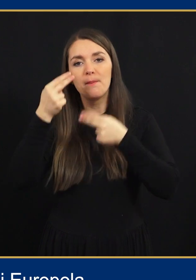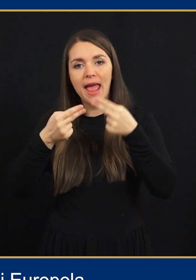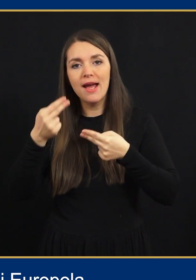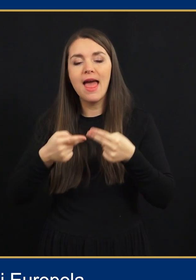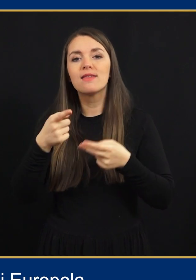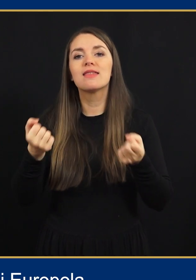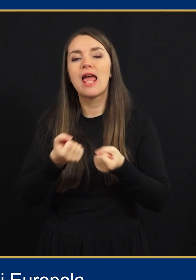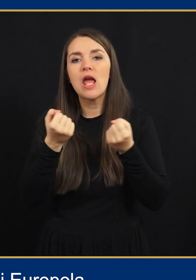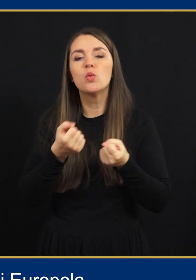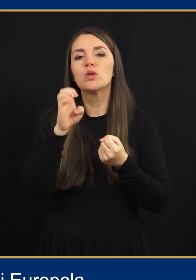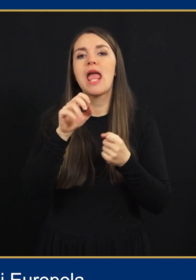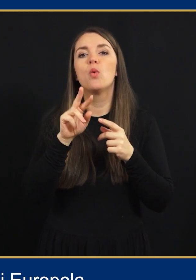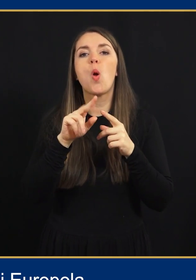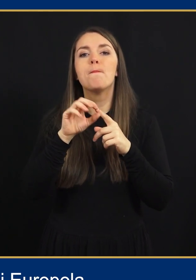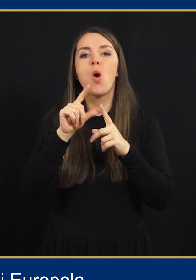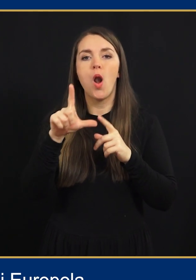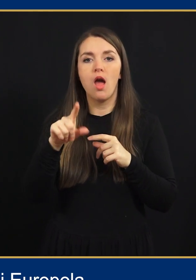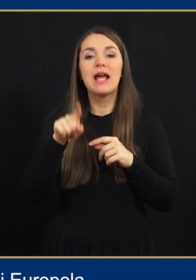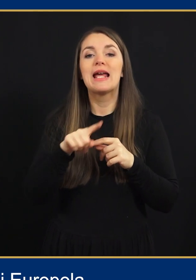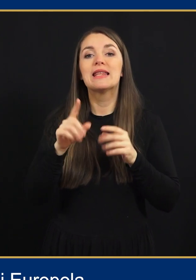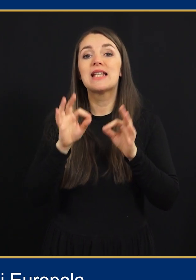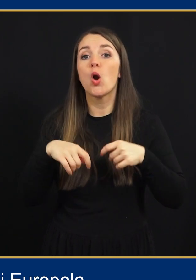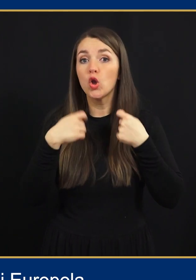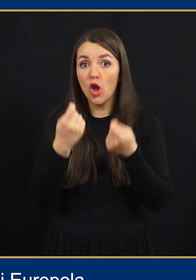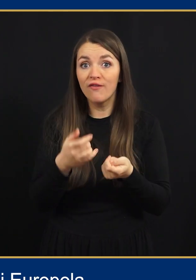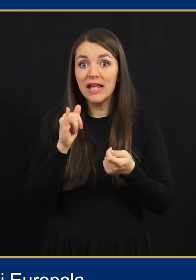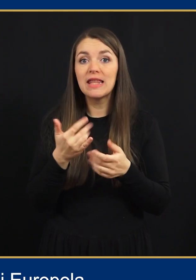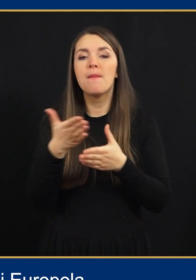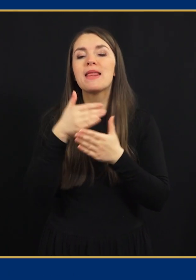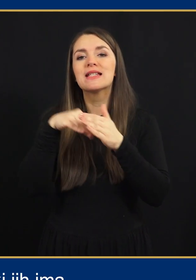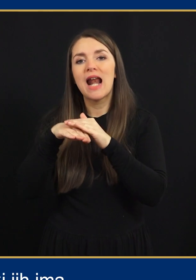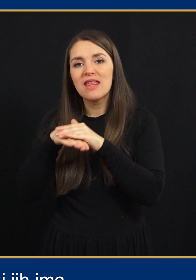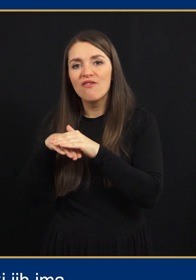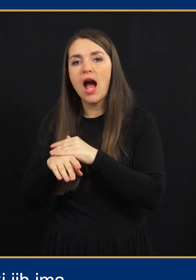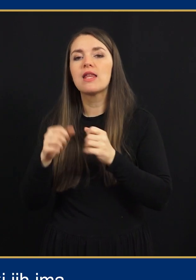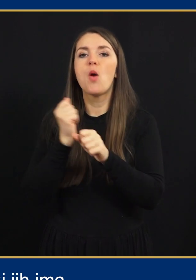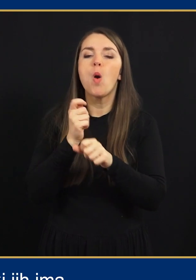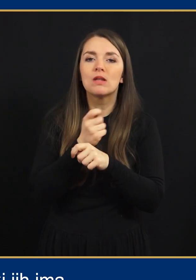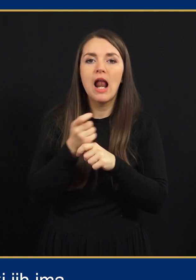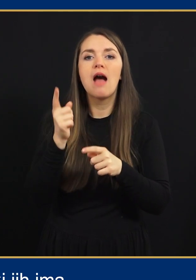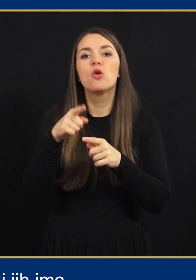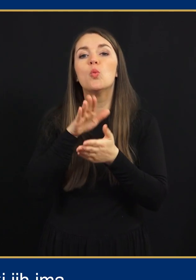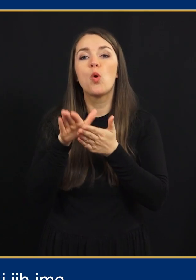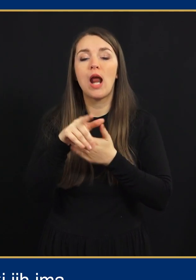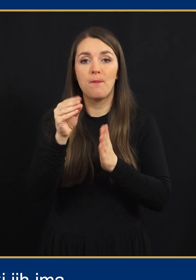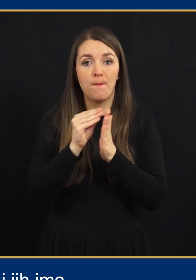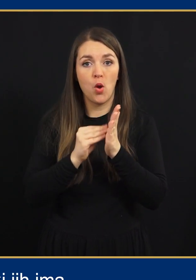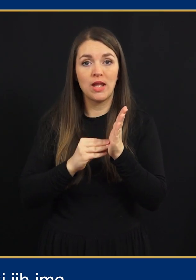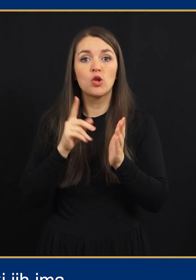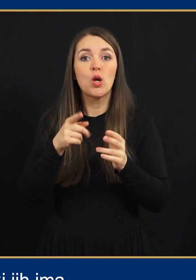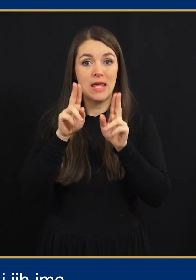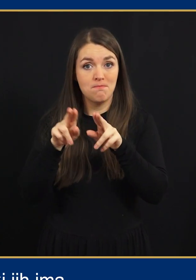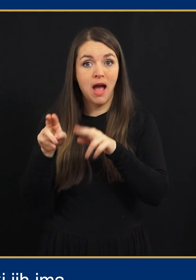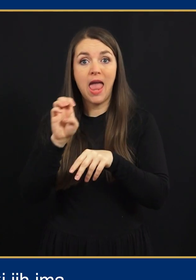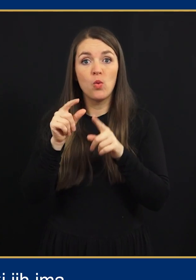nad dejavnostmi Europola in tako zagotovi, da med shranjevanjem, obdelavo in uporabo podatkov, ki jih